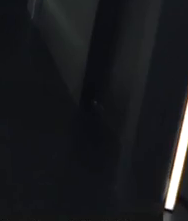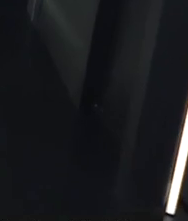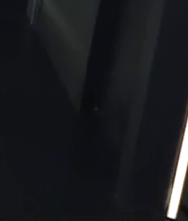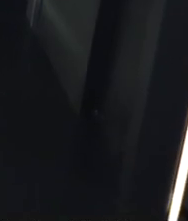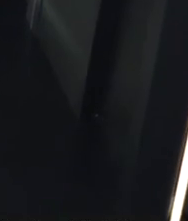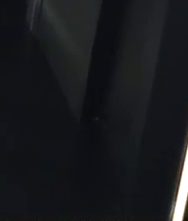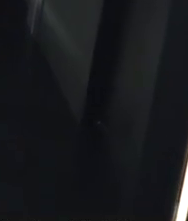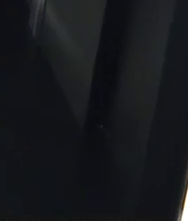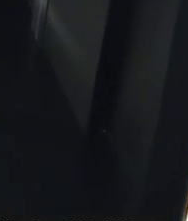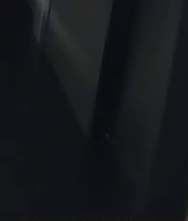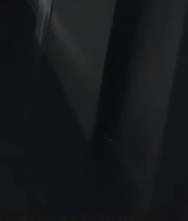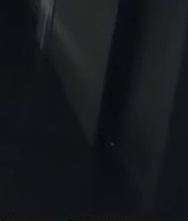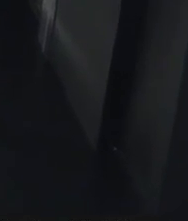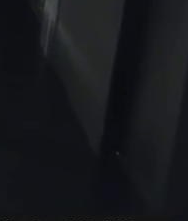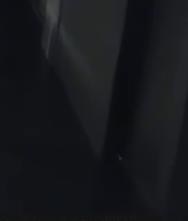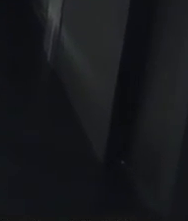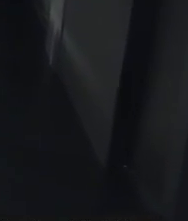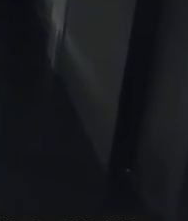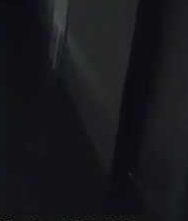으